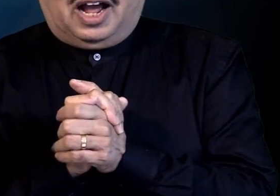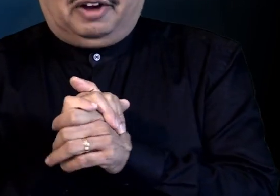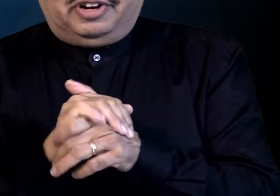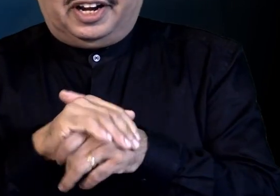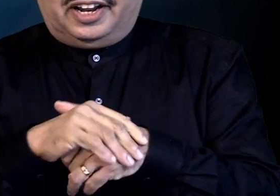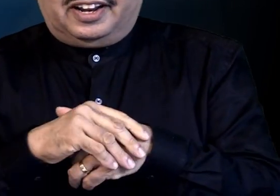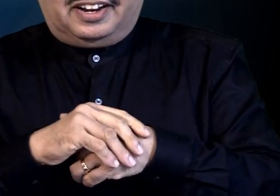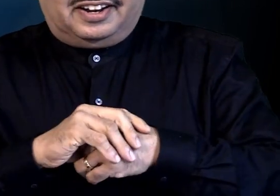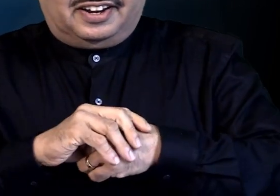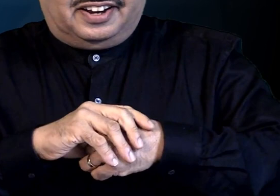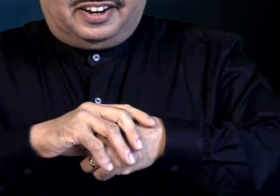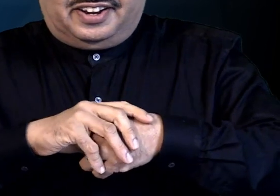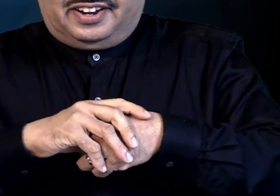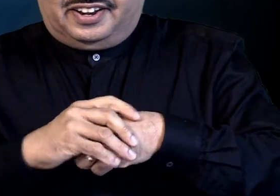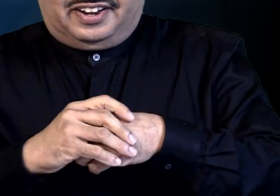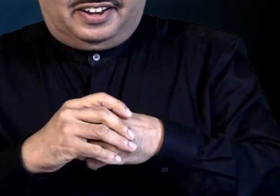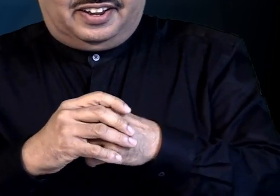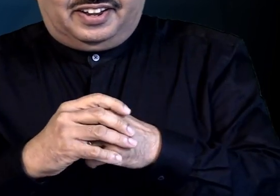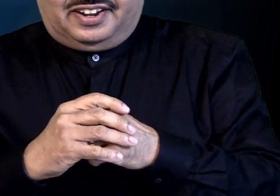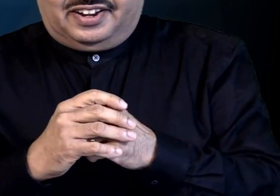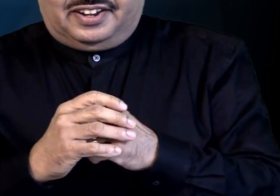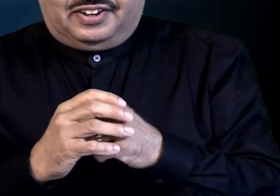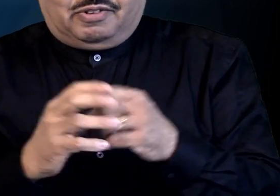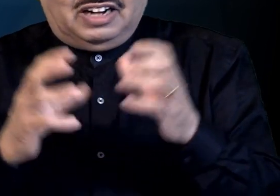പരിശുദ്ധ പിതാവിൻ്റെ